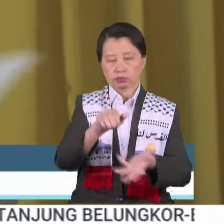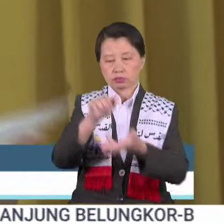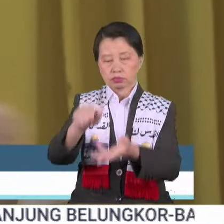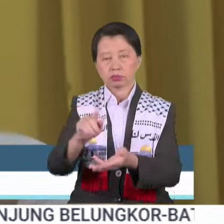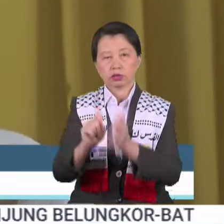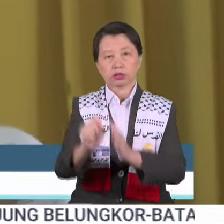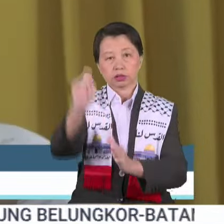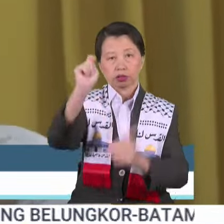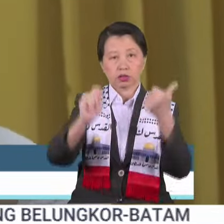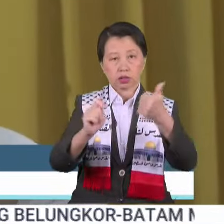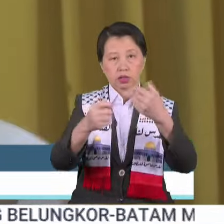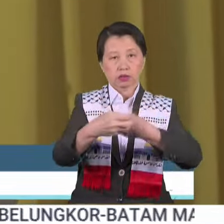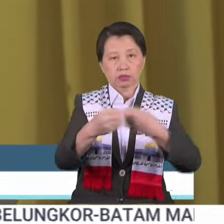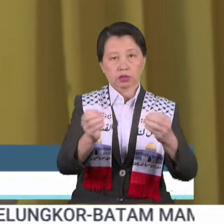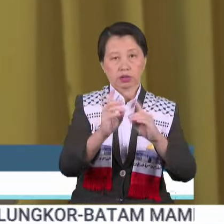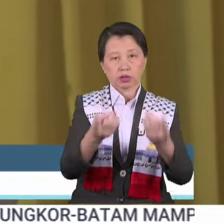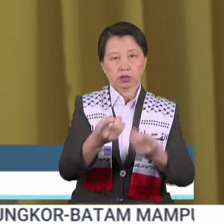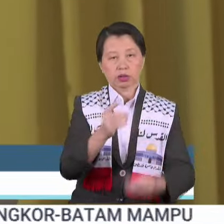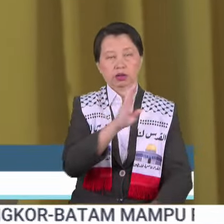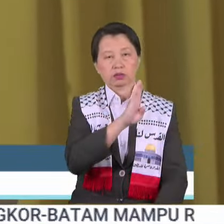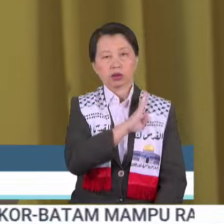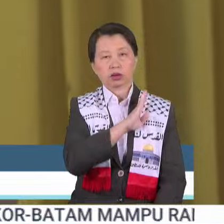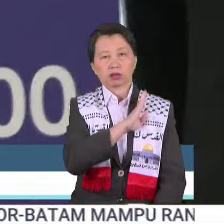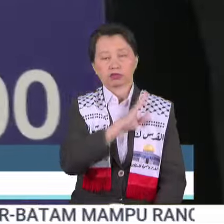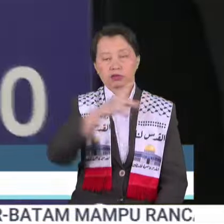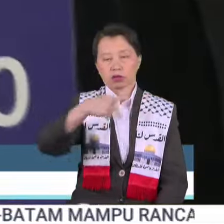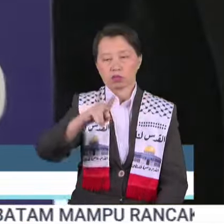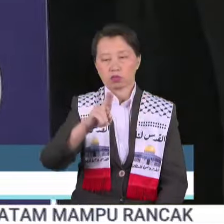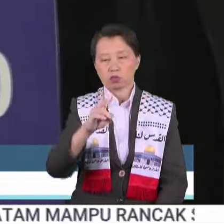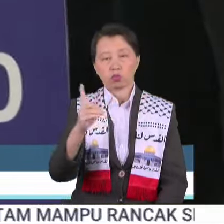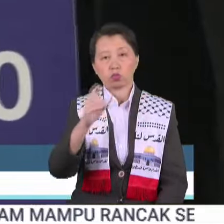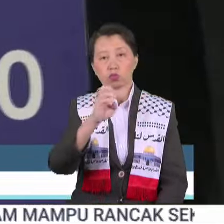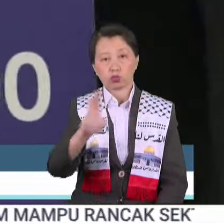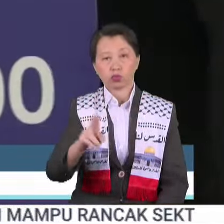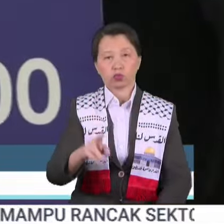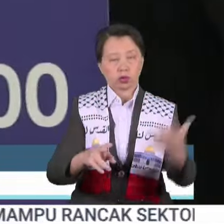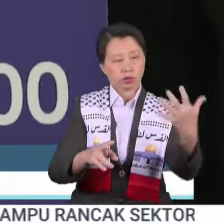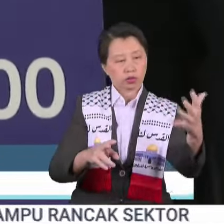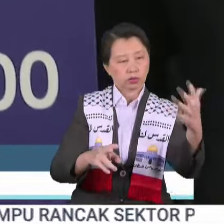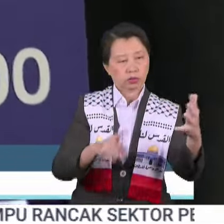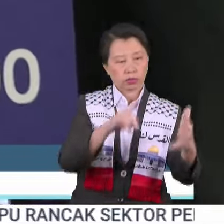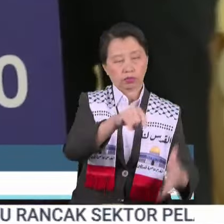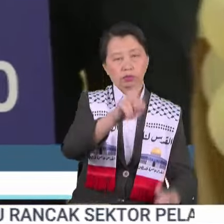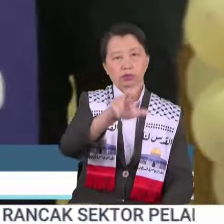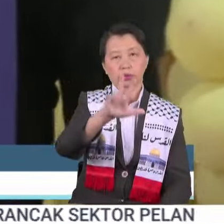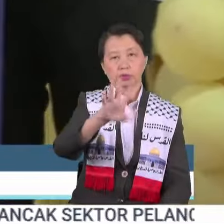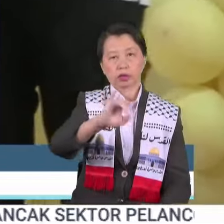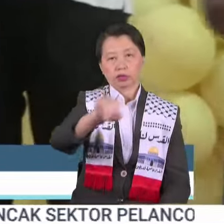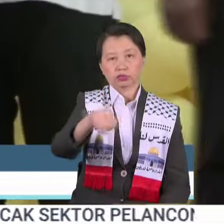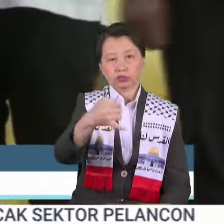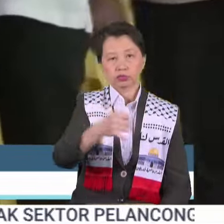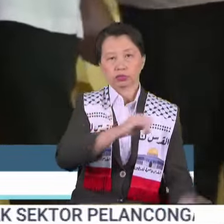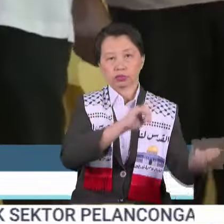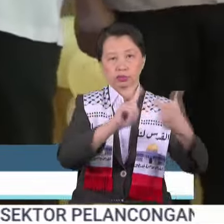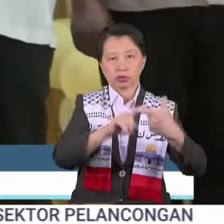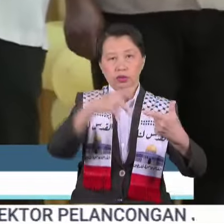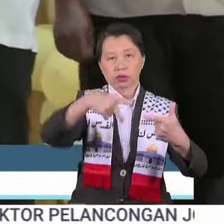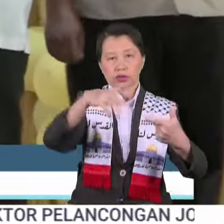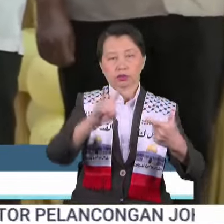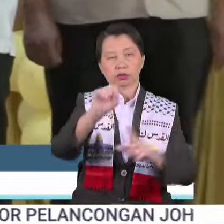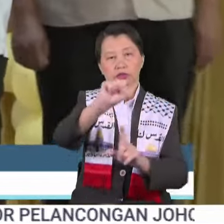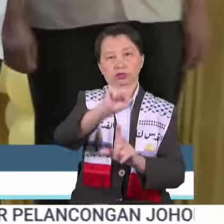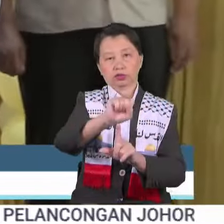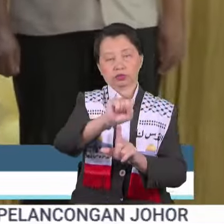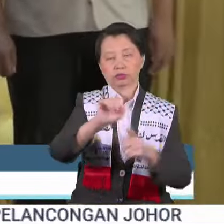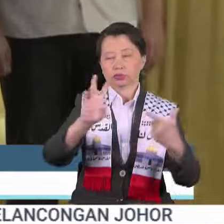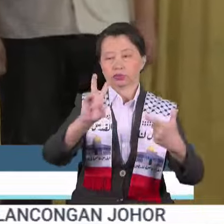tertinggi diberi kepada Pejabat Pendidikan Daerah PPD Bangsar Pudu iaitu 15.34 juta ringgit, diikuti PPD